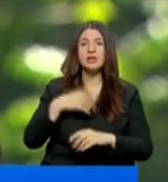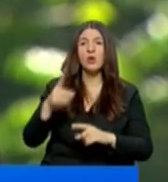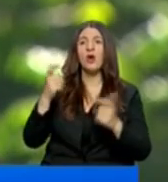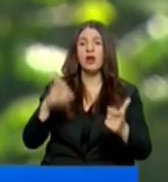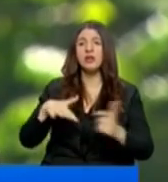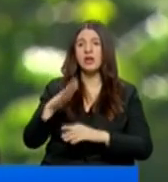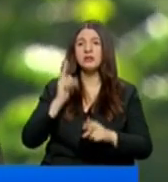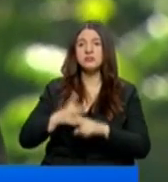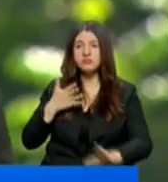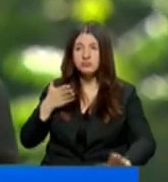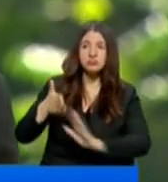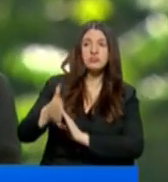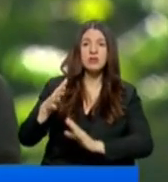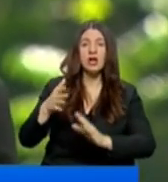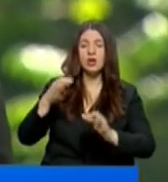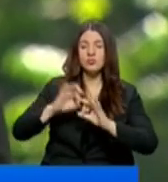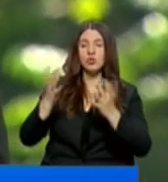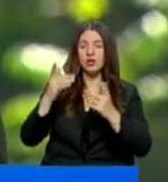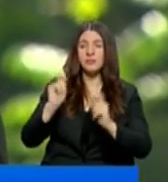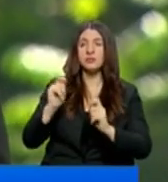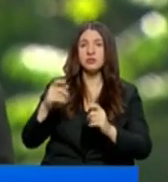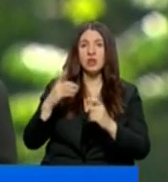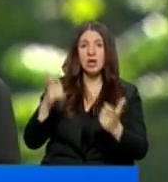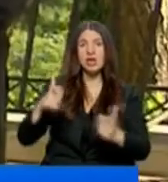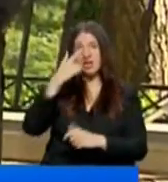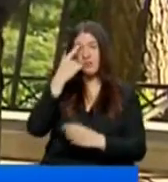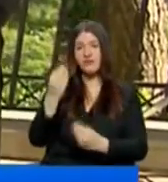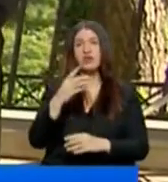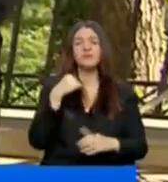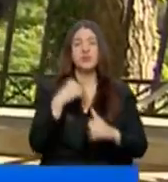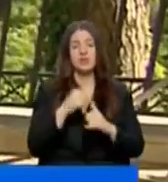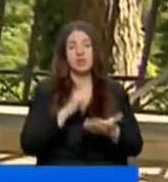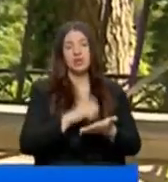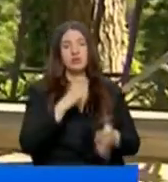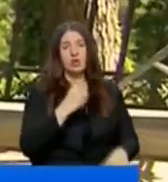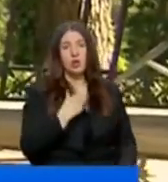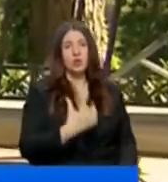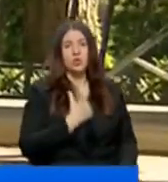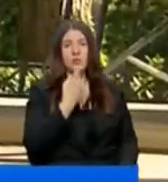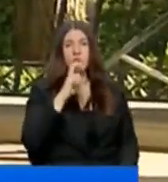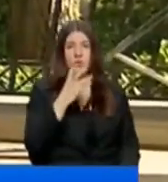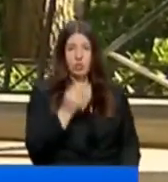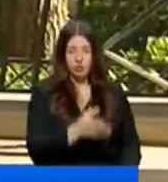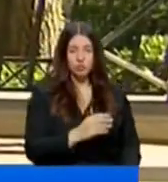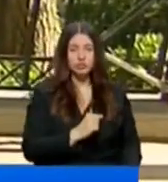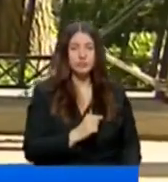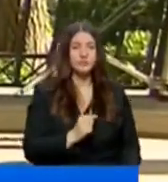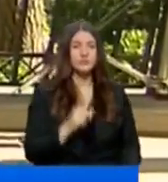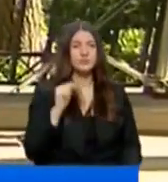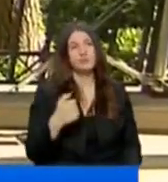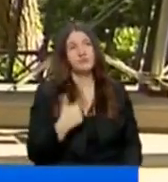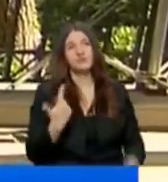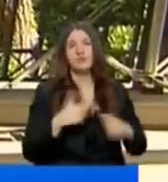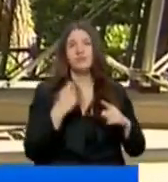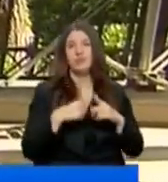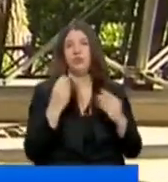alana süratle müdahale etmesine ortam hazırlıyor medya. Mesela efendim bakın yine bir gazeteci olarak üzüldüğüm bir husus oldu. Şimdi biz tabii